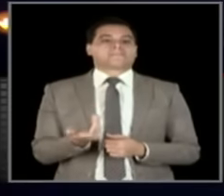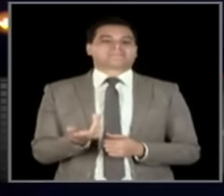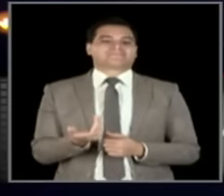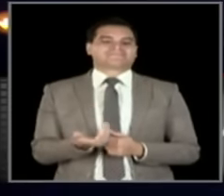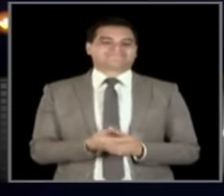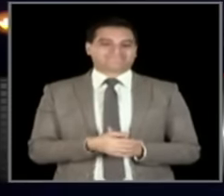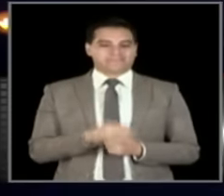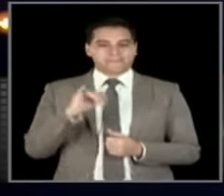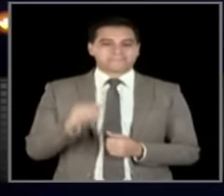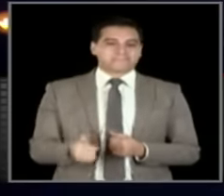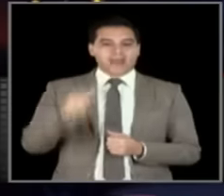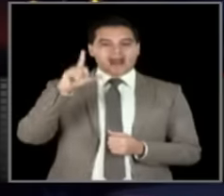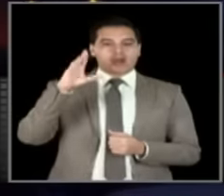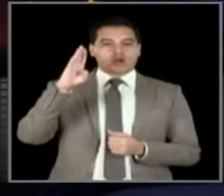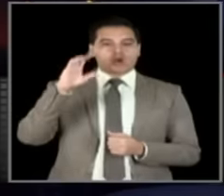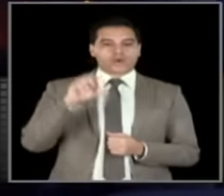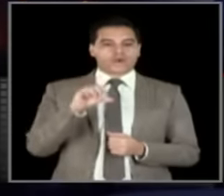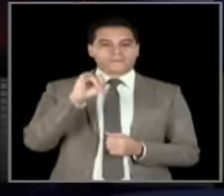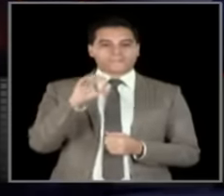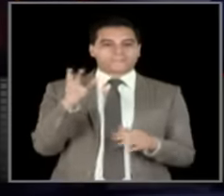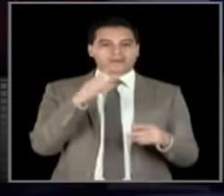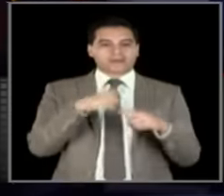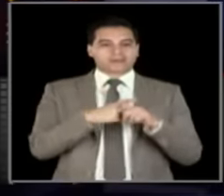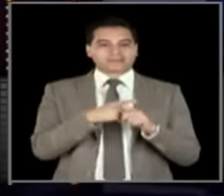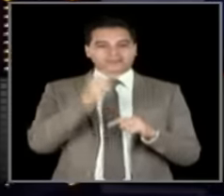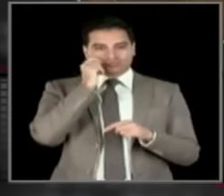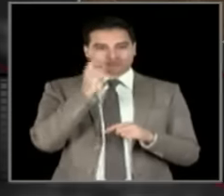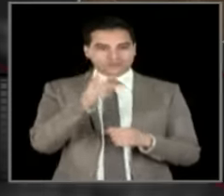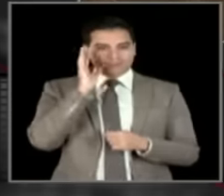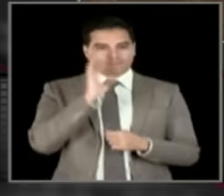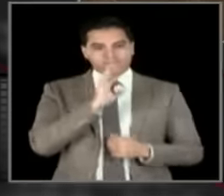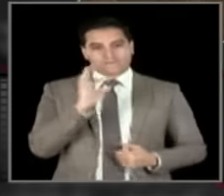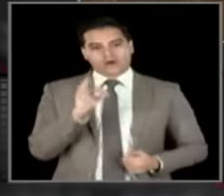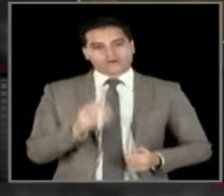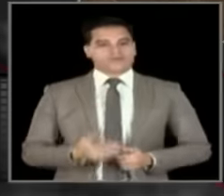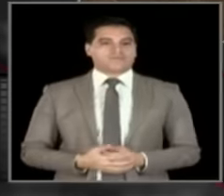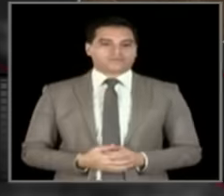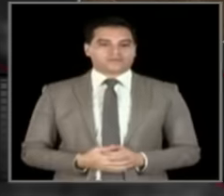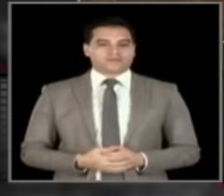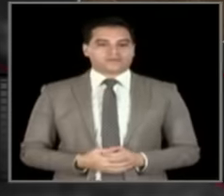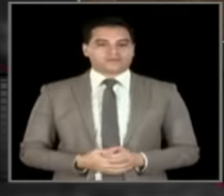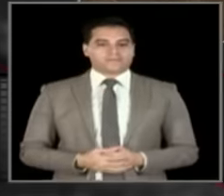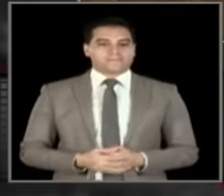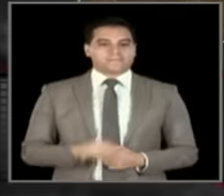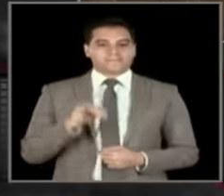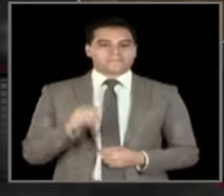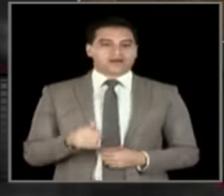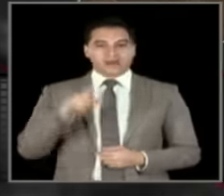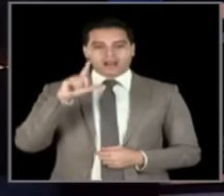إكس. مالكوم. أنتوا مالكوم. مالكوم إكس اسمه